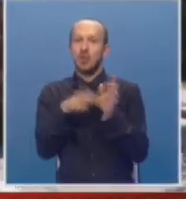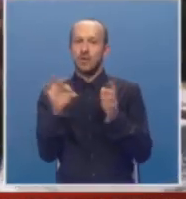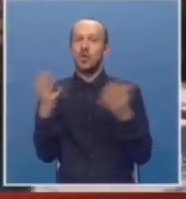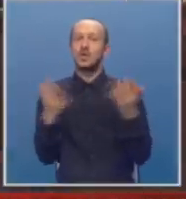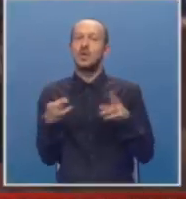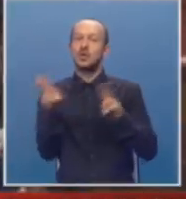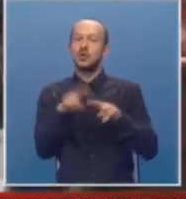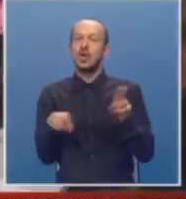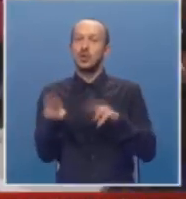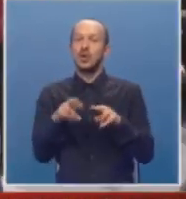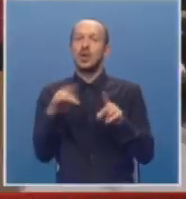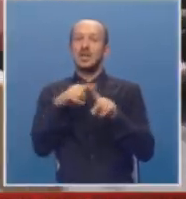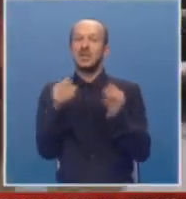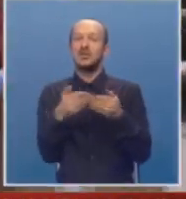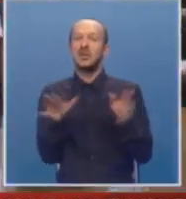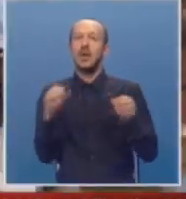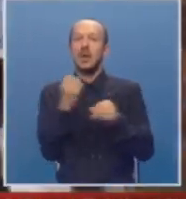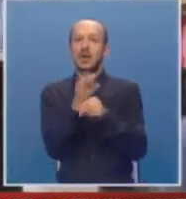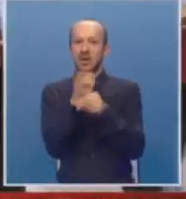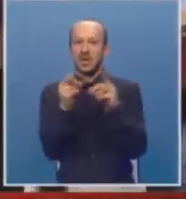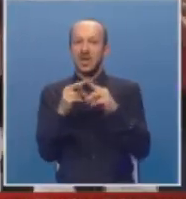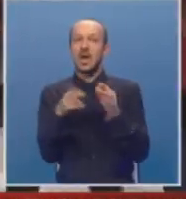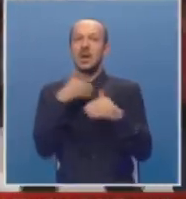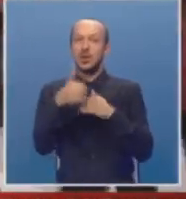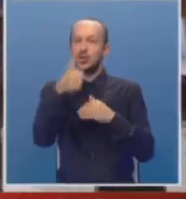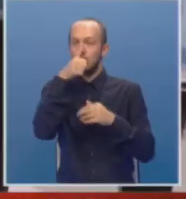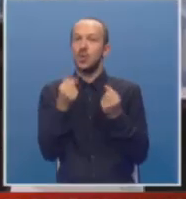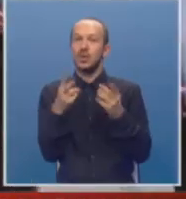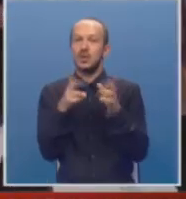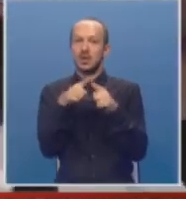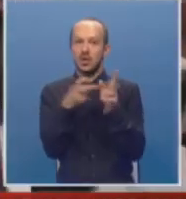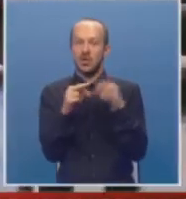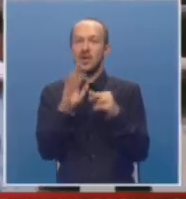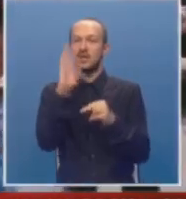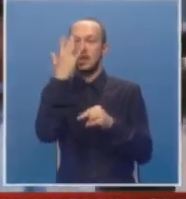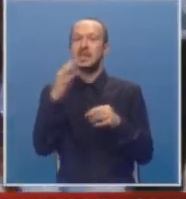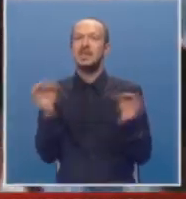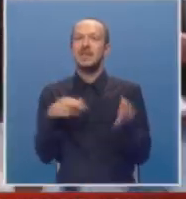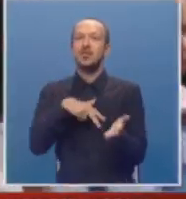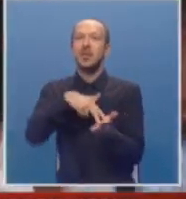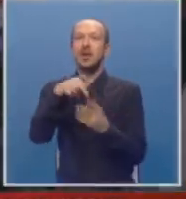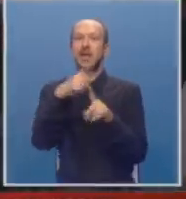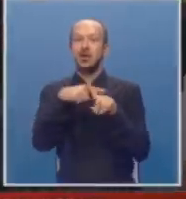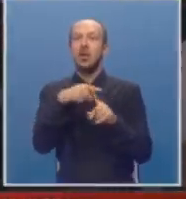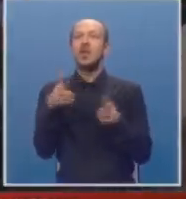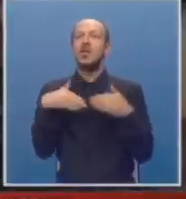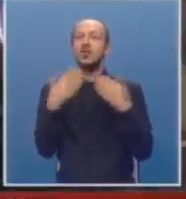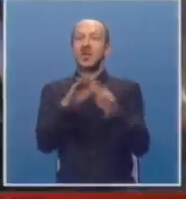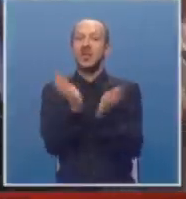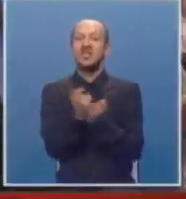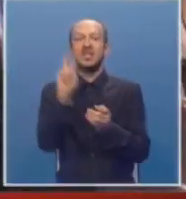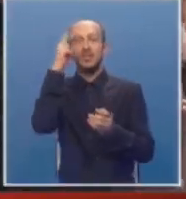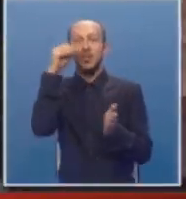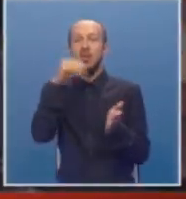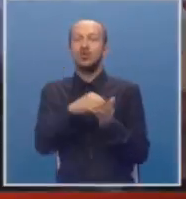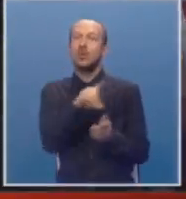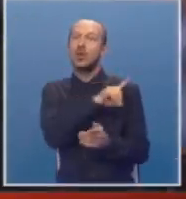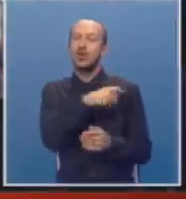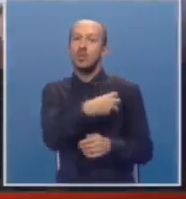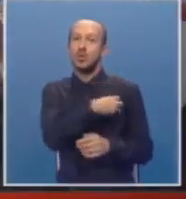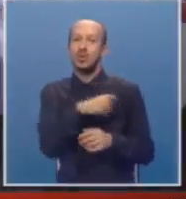je služena liturgija u crkvi Svetog Georgija, nakon čega su ulice Trnova zasijale slavskom litijom. Položeni su vijenci na spomen obilježje